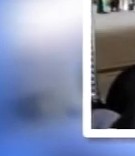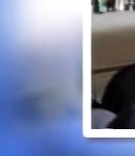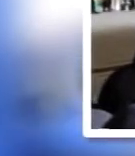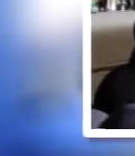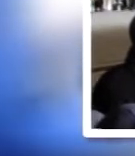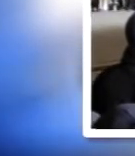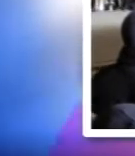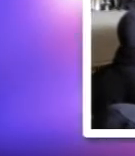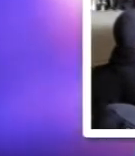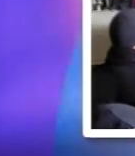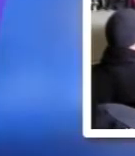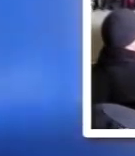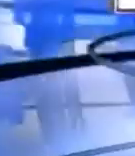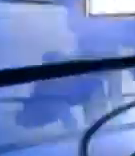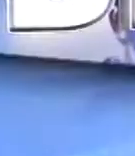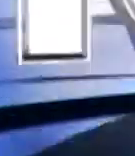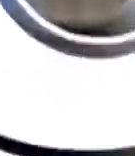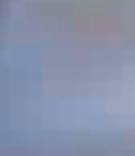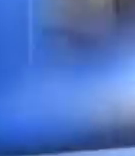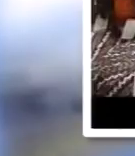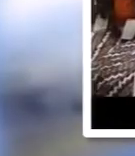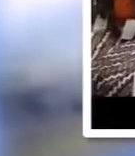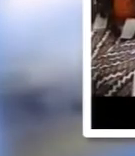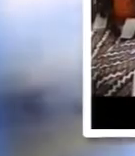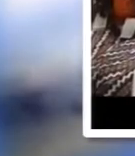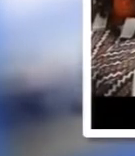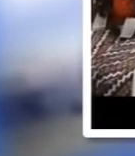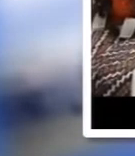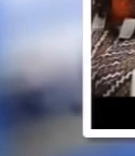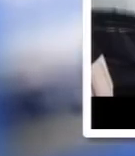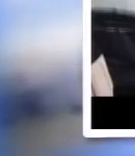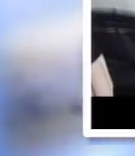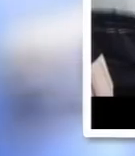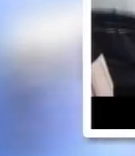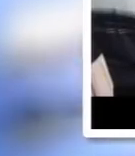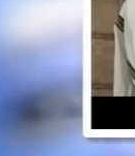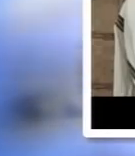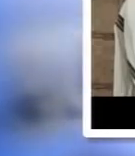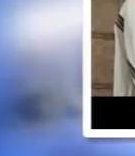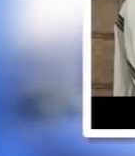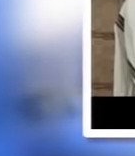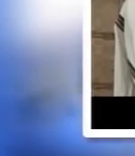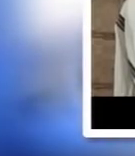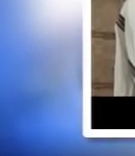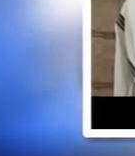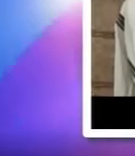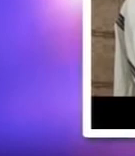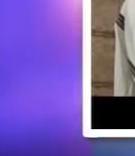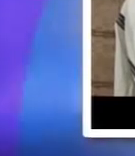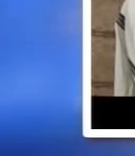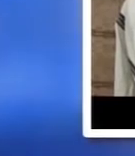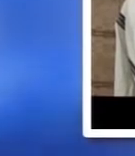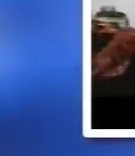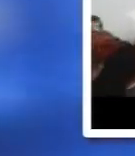були у полоні, повертаються додому. Майже 2000 автентичних екземплярів і зразків українських строїв зібрано